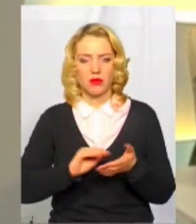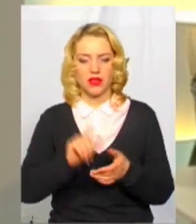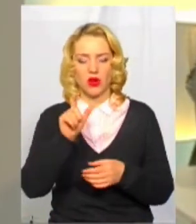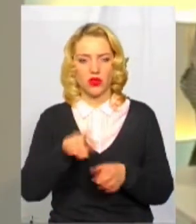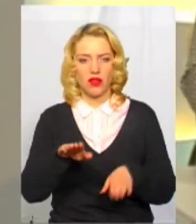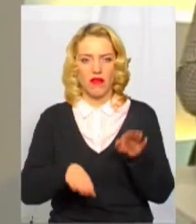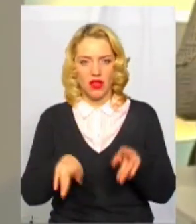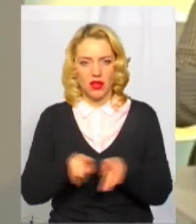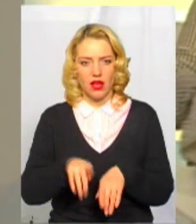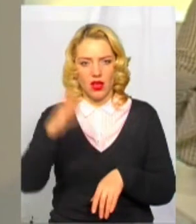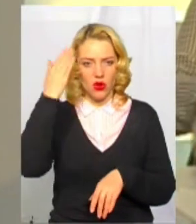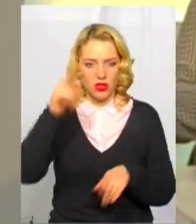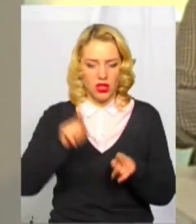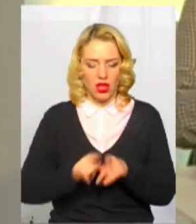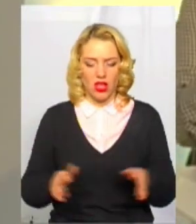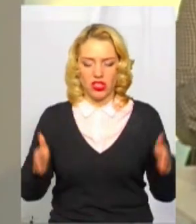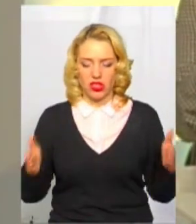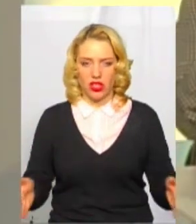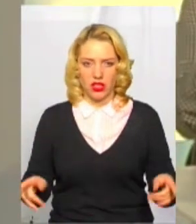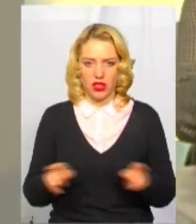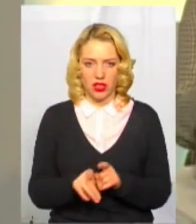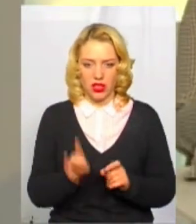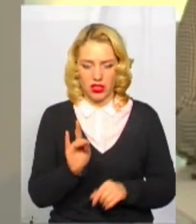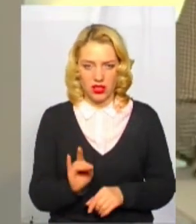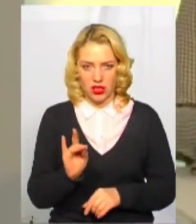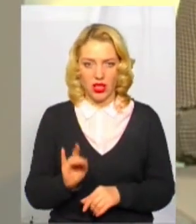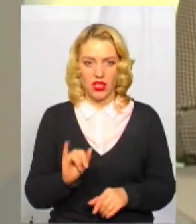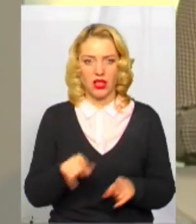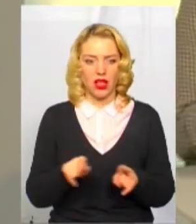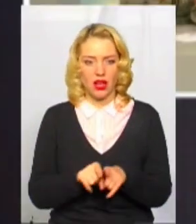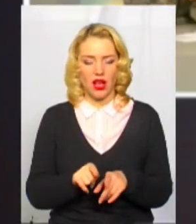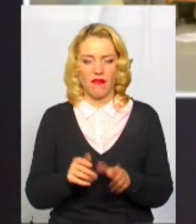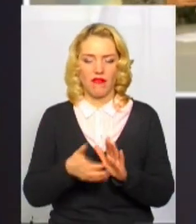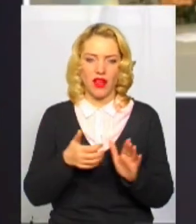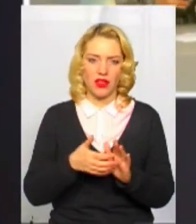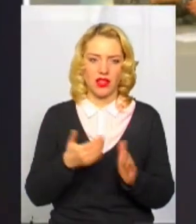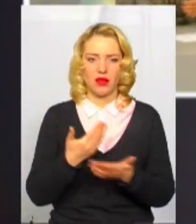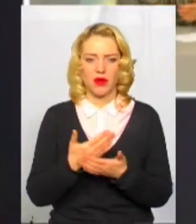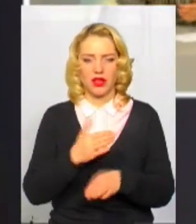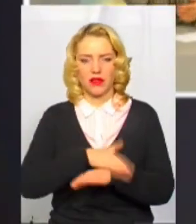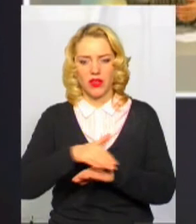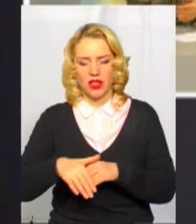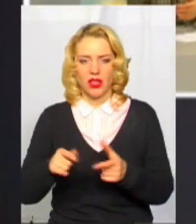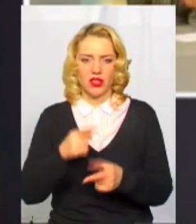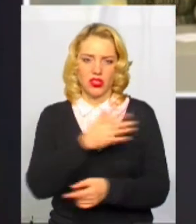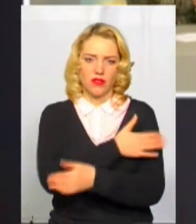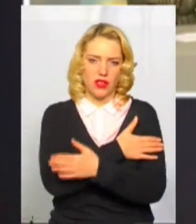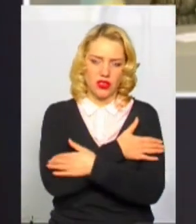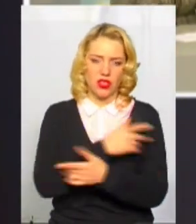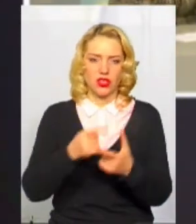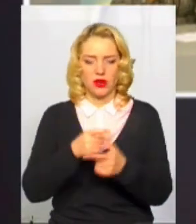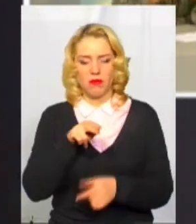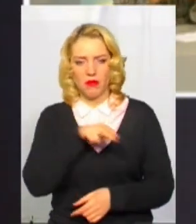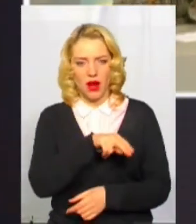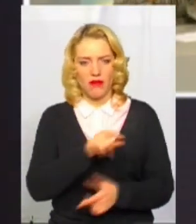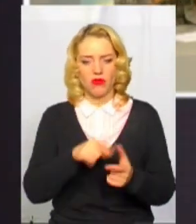ваги, такого росту, така ширина сидіння, така вада там лівих, ніжних чи верхніх кінцівок, правої чи